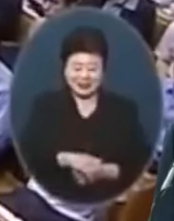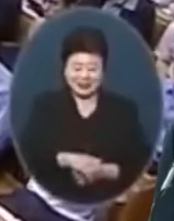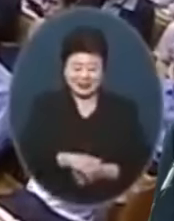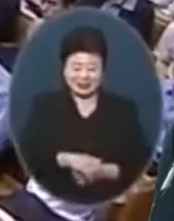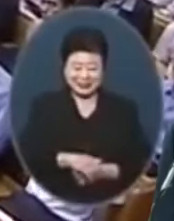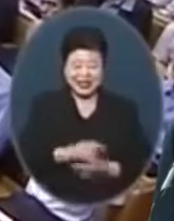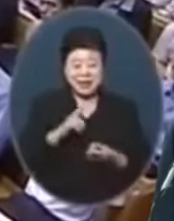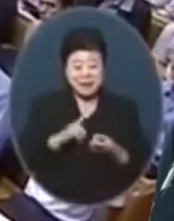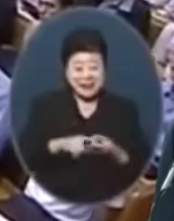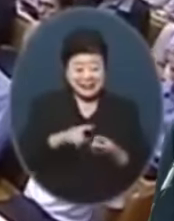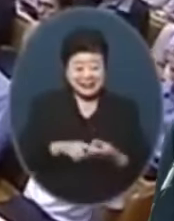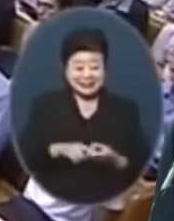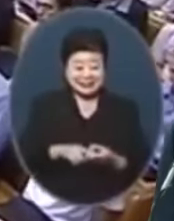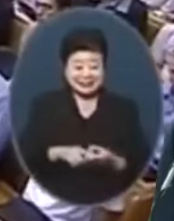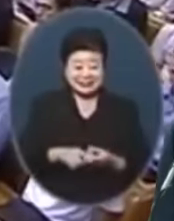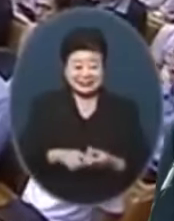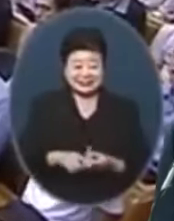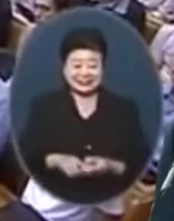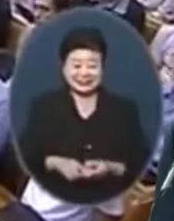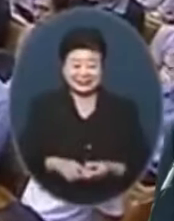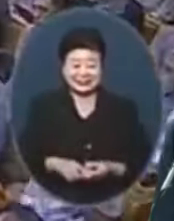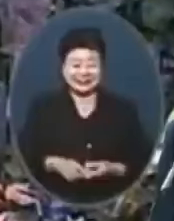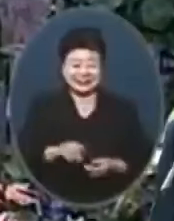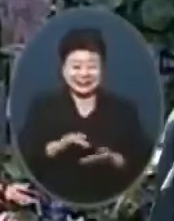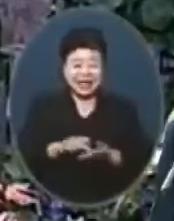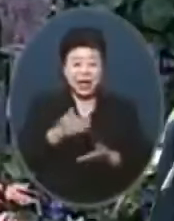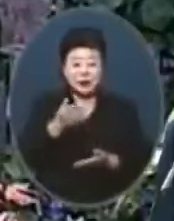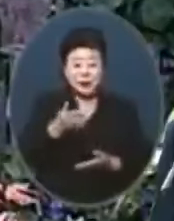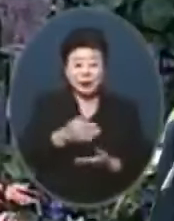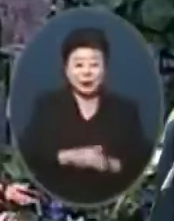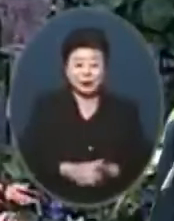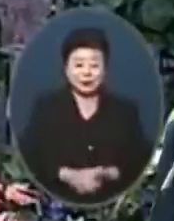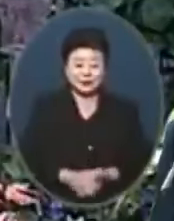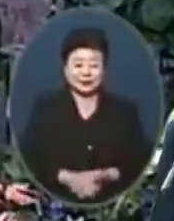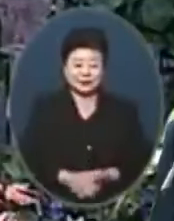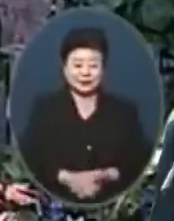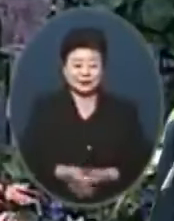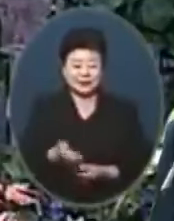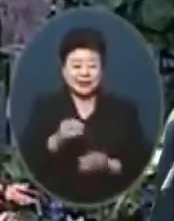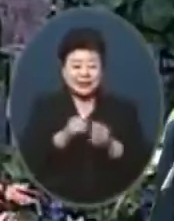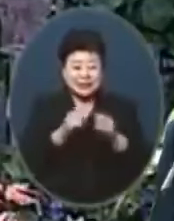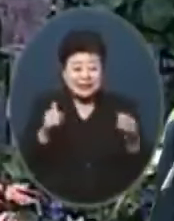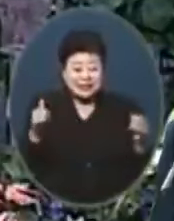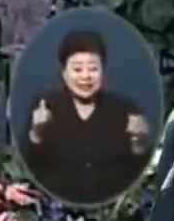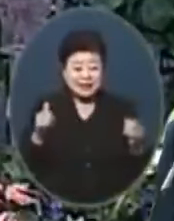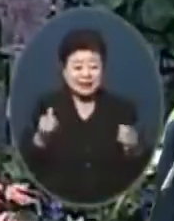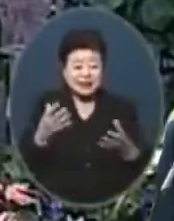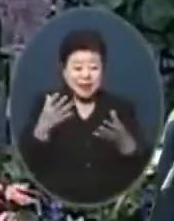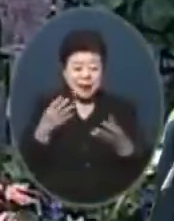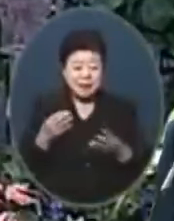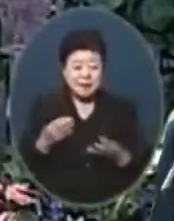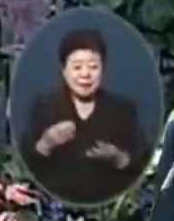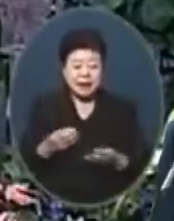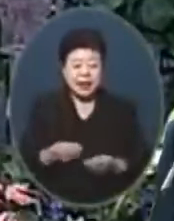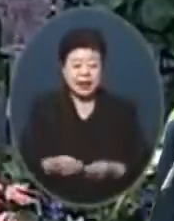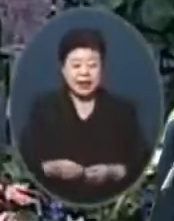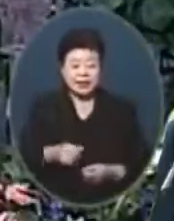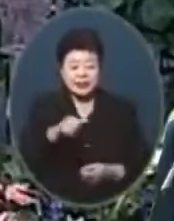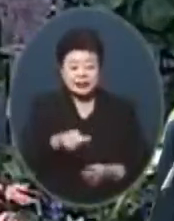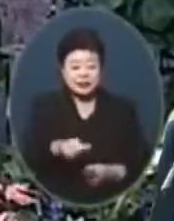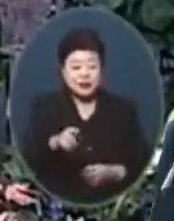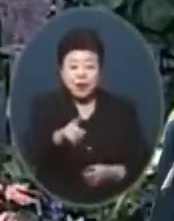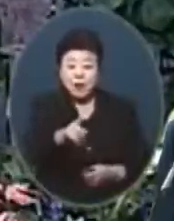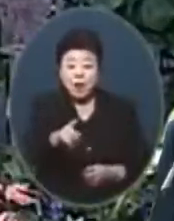거기에 맞는 처방전이 나옵니다. 그런데 사람들이 가장 많이 찾는 증상이